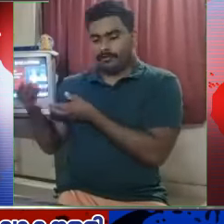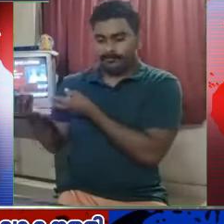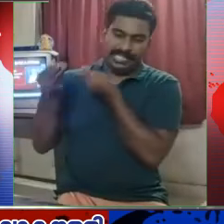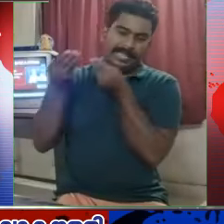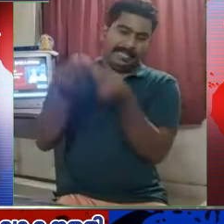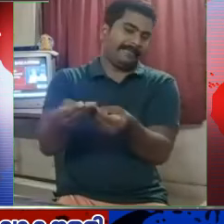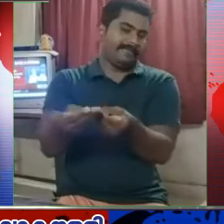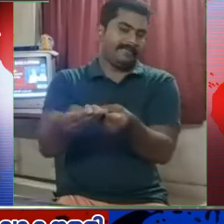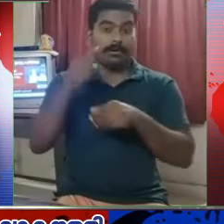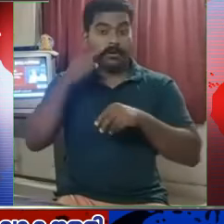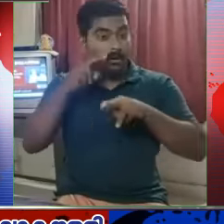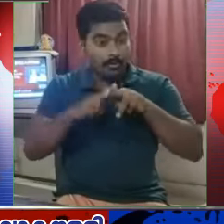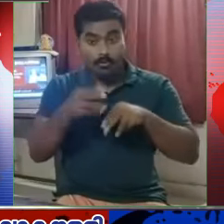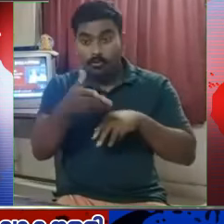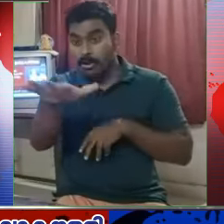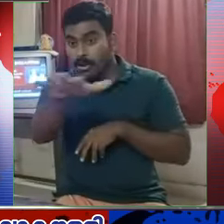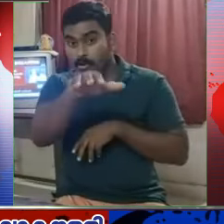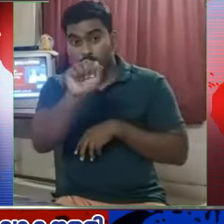തിരിച്ചെത്തിയ